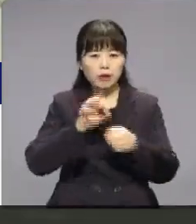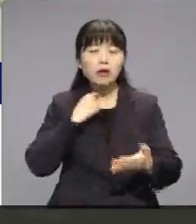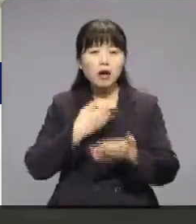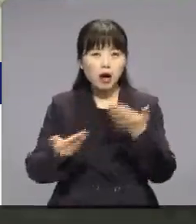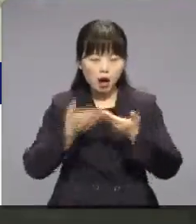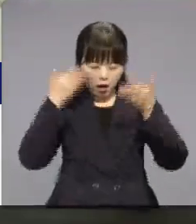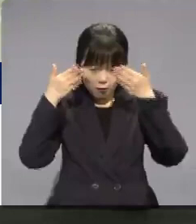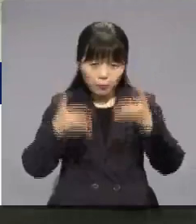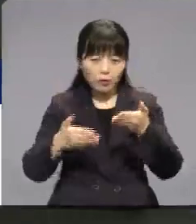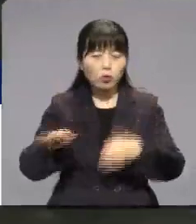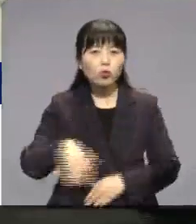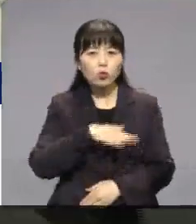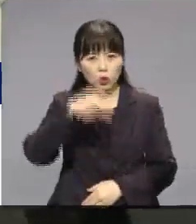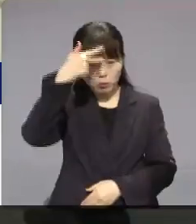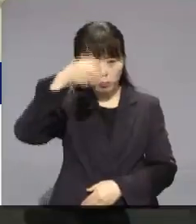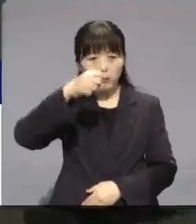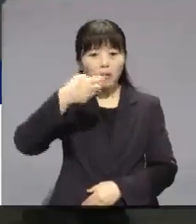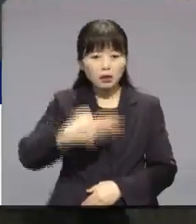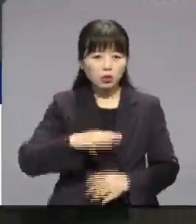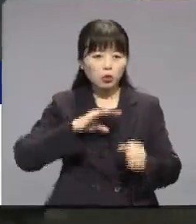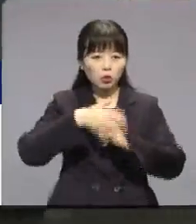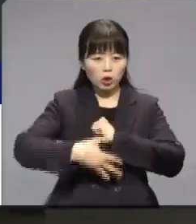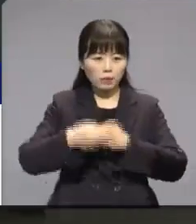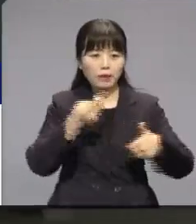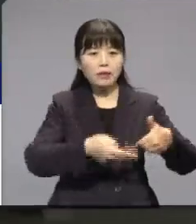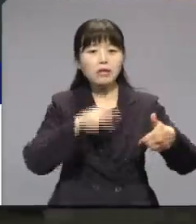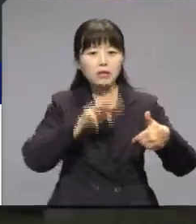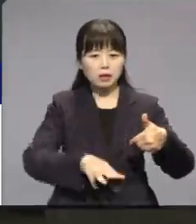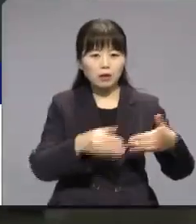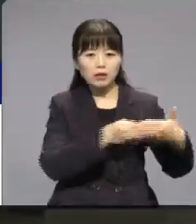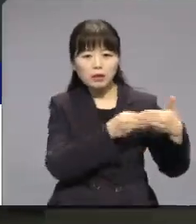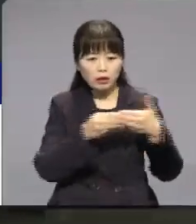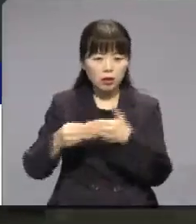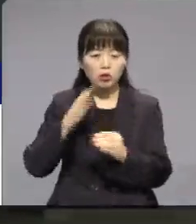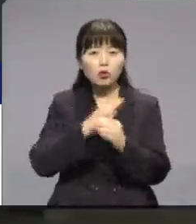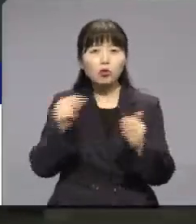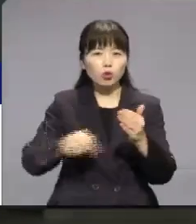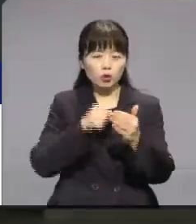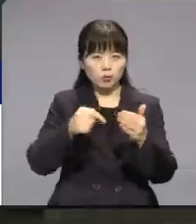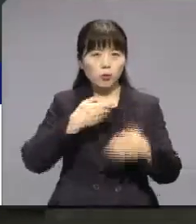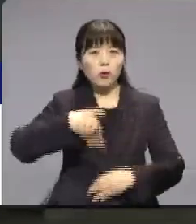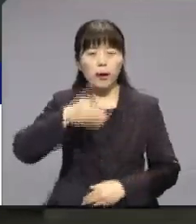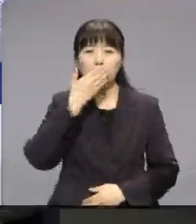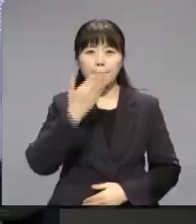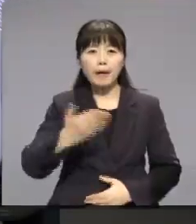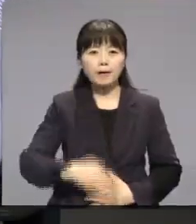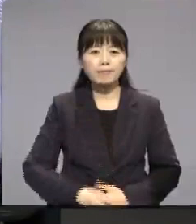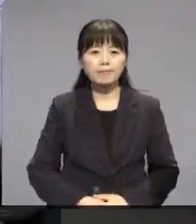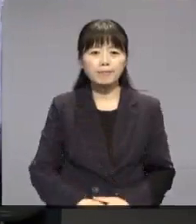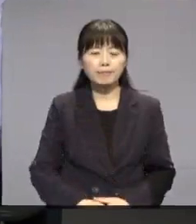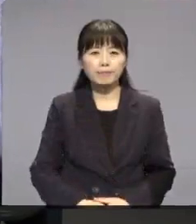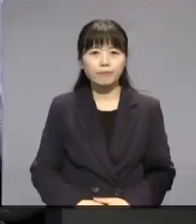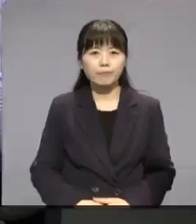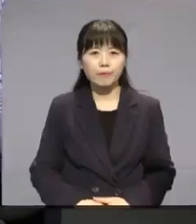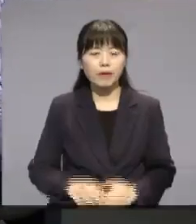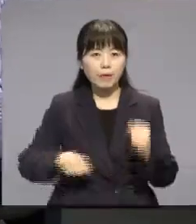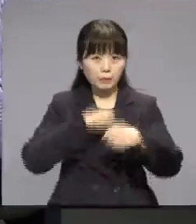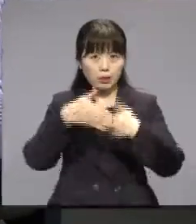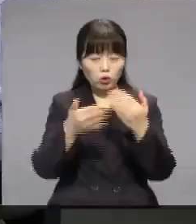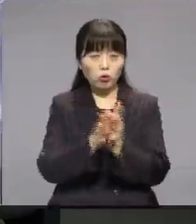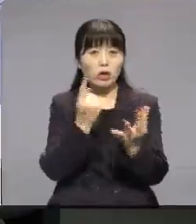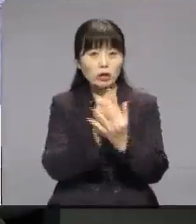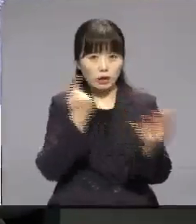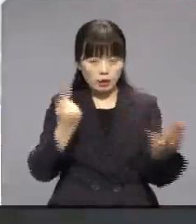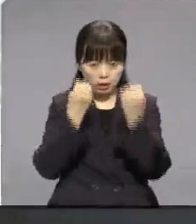쏟아부어서 우리 부평을 글로벌 인천을 이끌어가는 중심으로 끌고 갈 수 있습니다. 민주당을